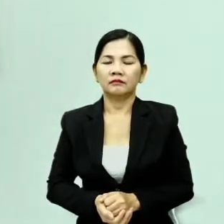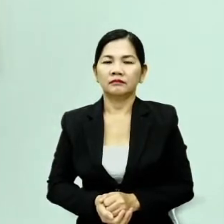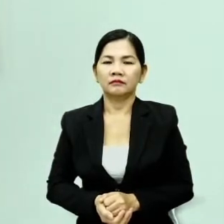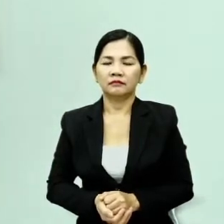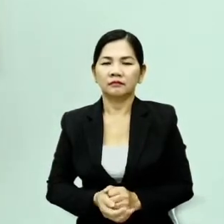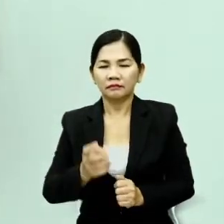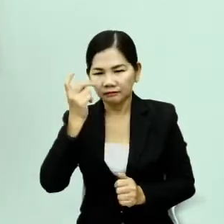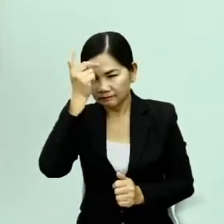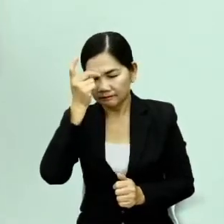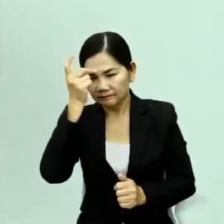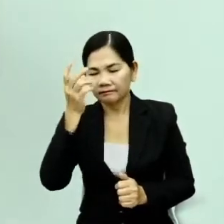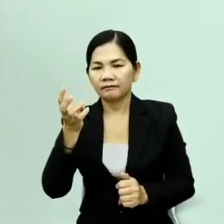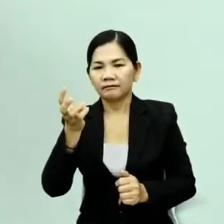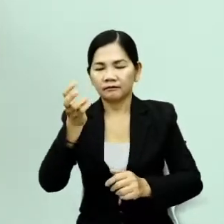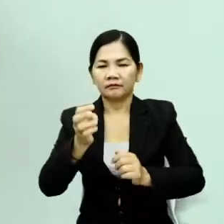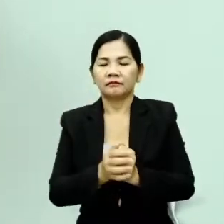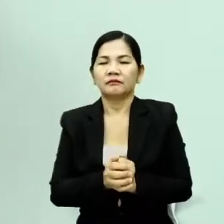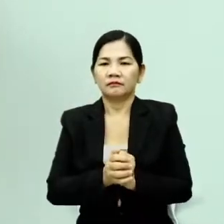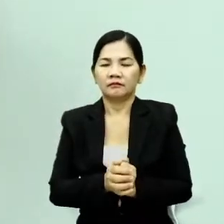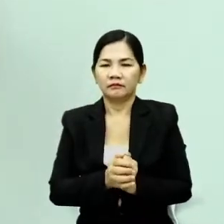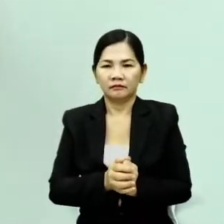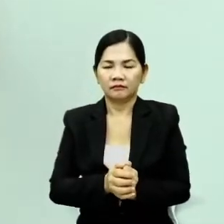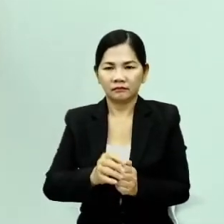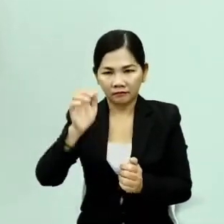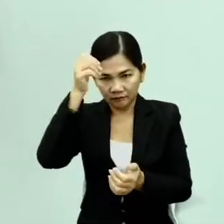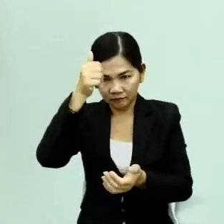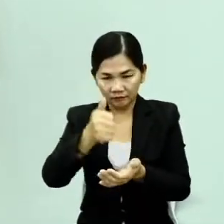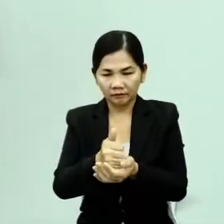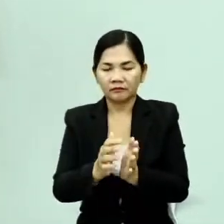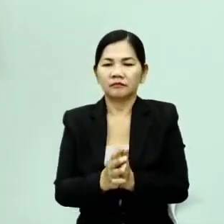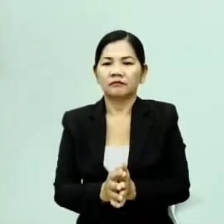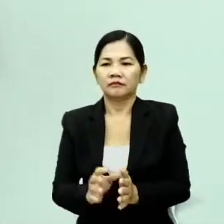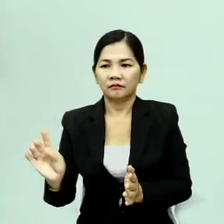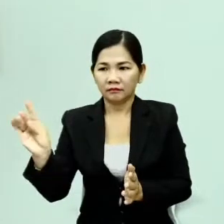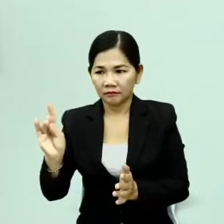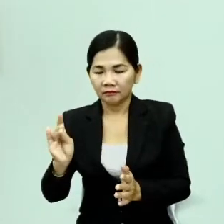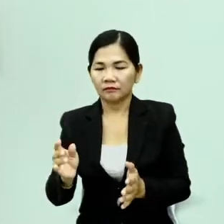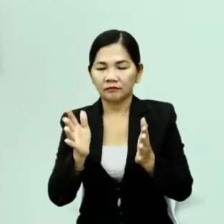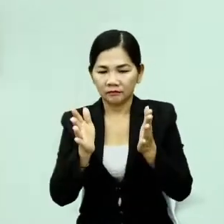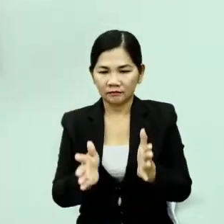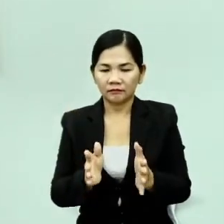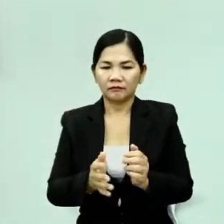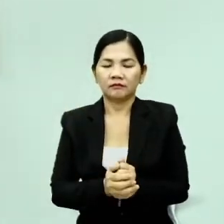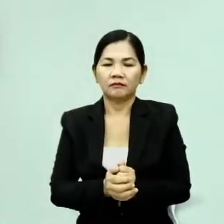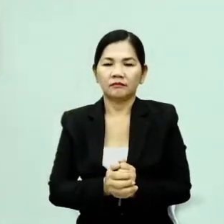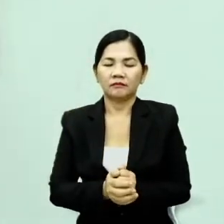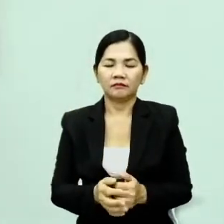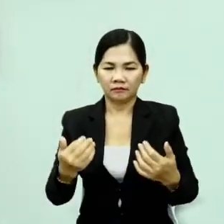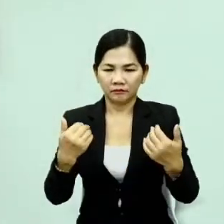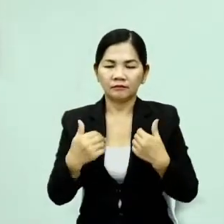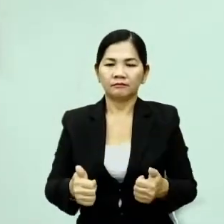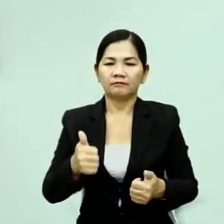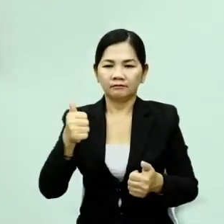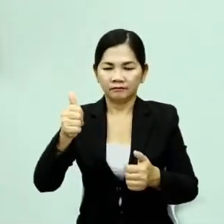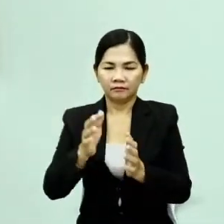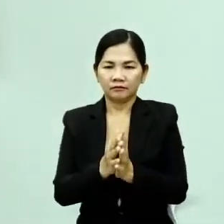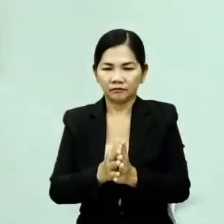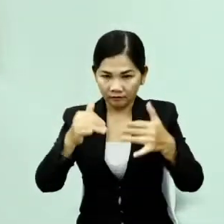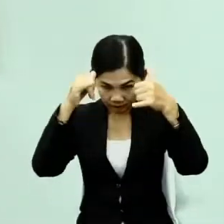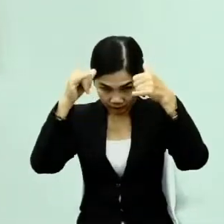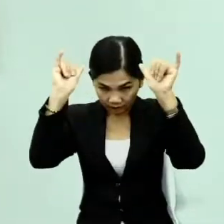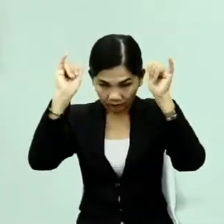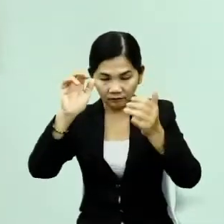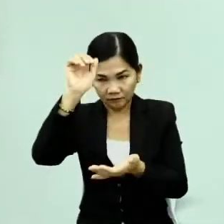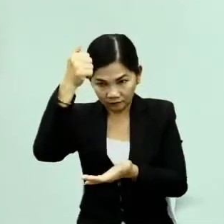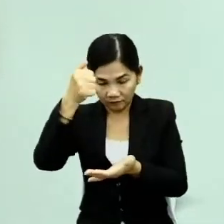chà con kịch bằng tật mơ ta cô nè chà bắt đầu phải dạy vậy là tới đó mà nụ dường cha là ổn là con cha cô ấy